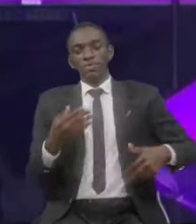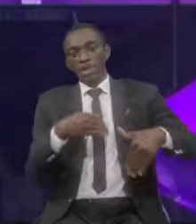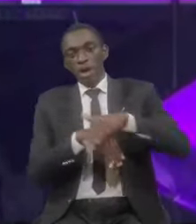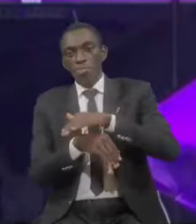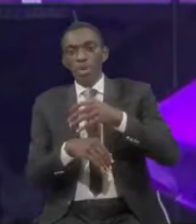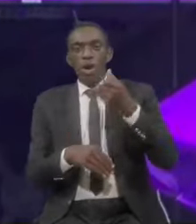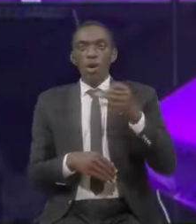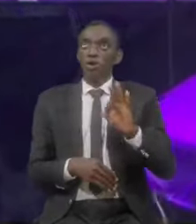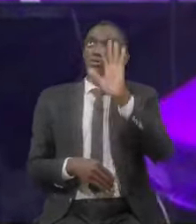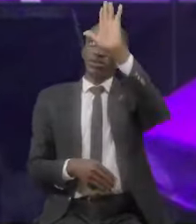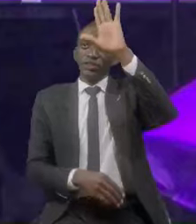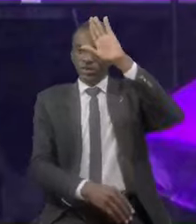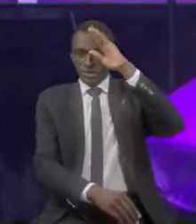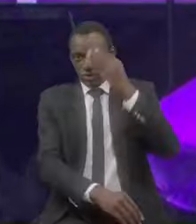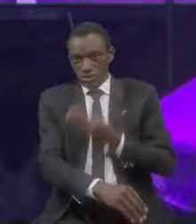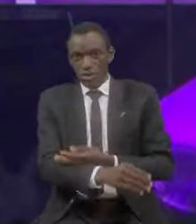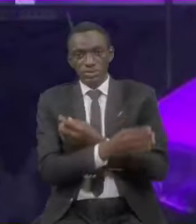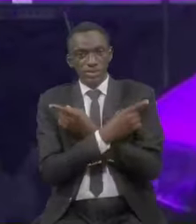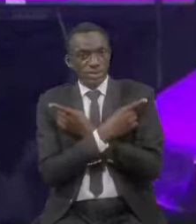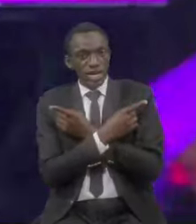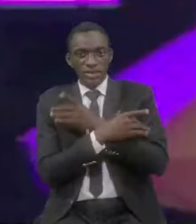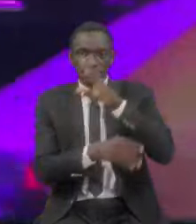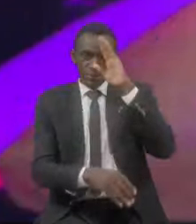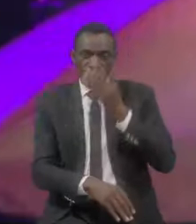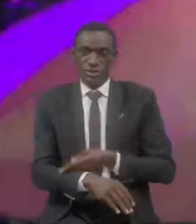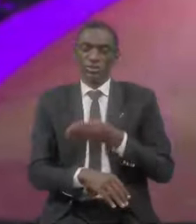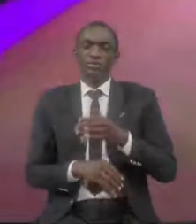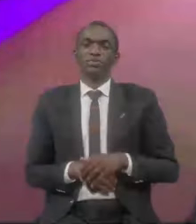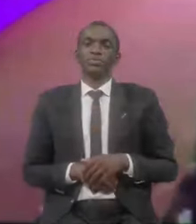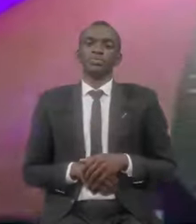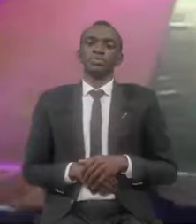dans le royaume du Fils de son amour.